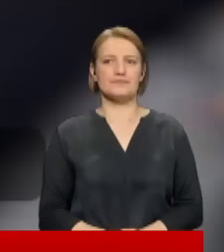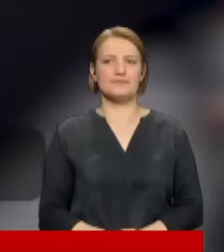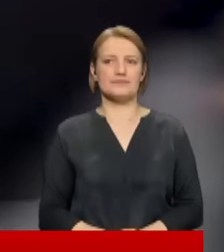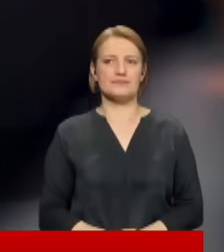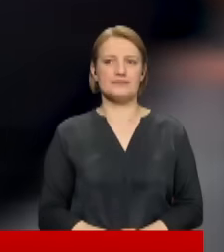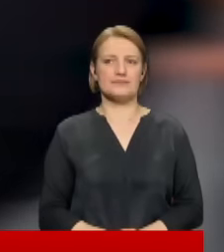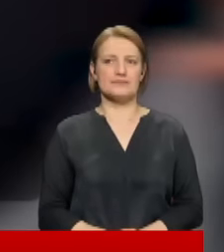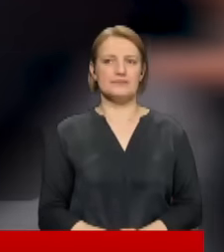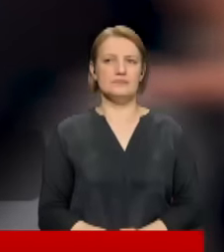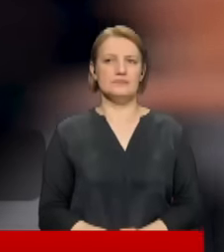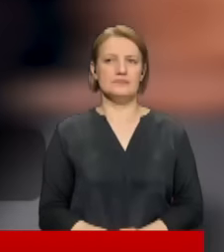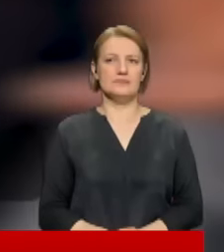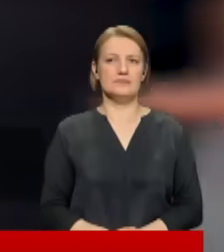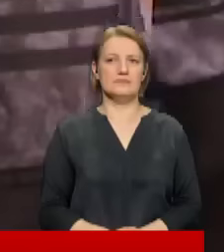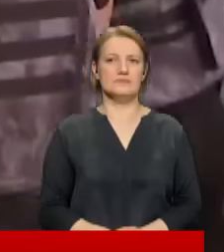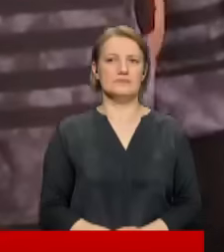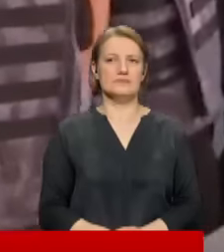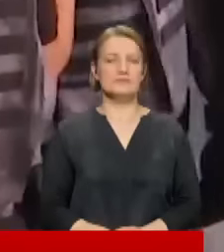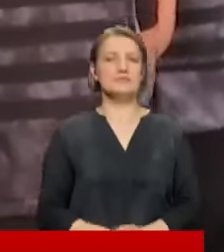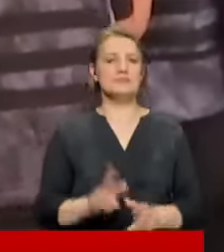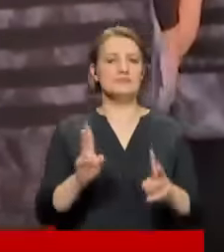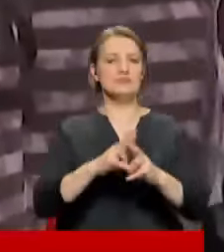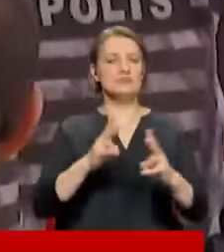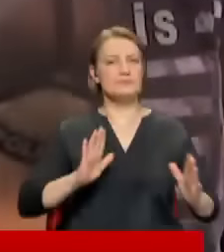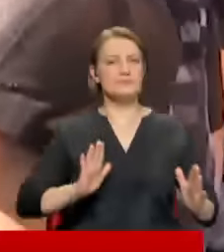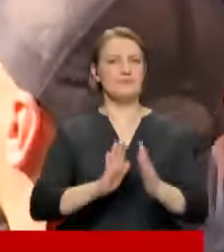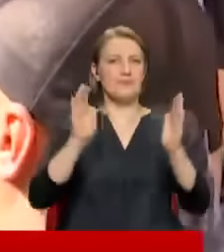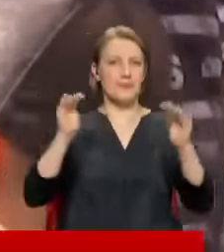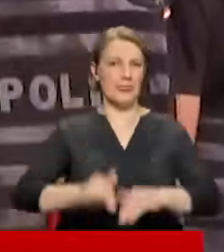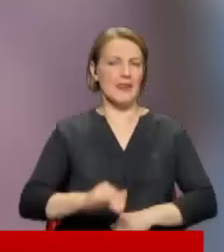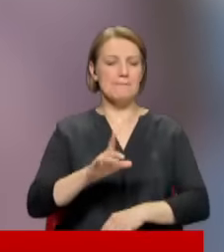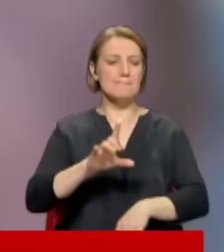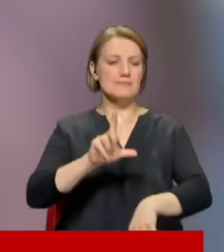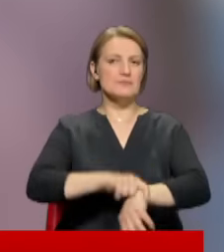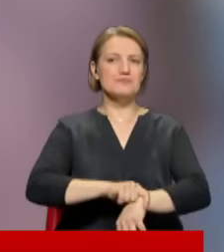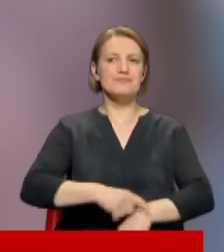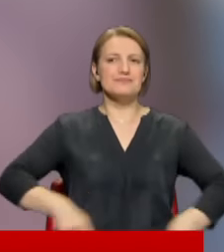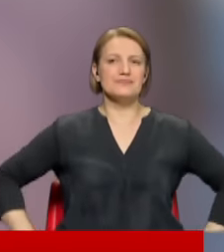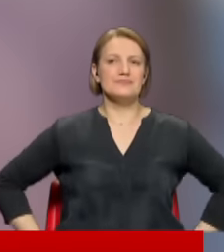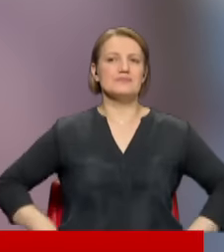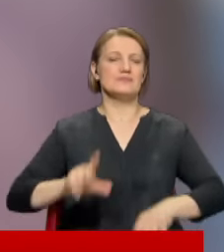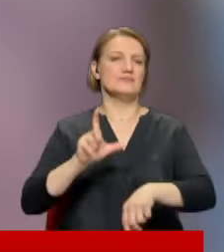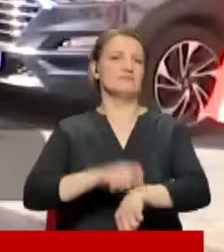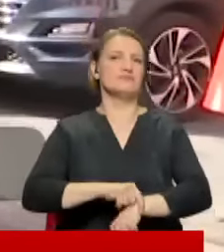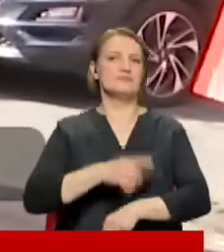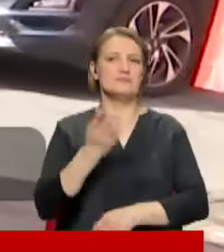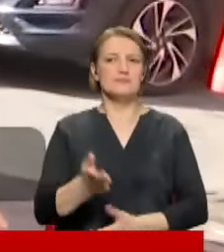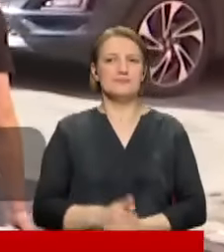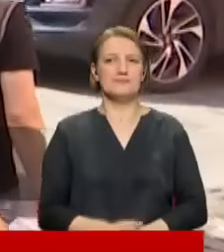Öğretmene ters kelepçe yapamazsınız. Polisle karşı karşıya geldiler, bileklerine ters kelepçeler takıldı.